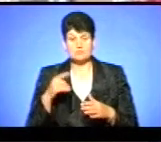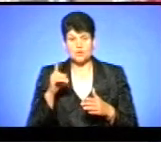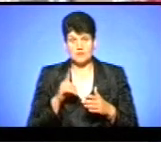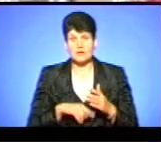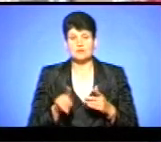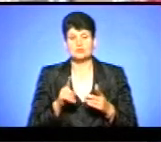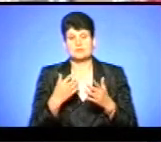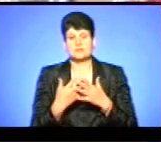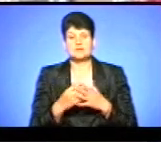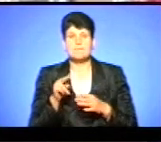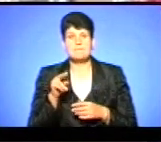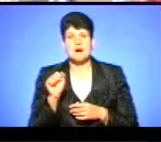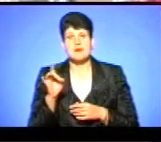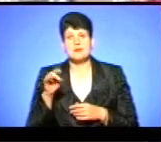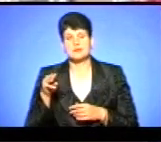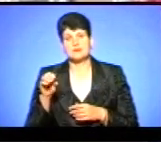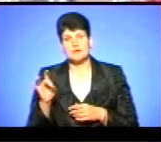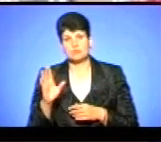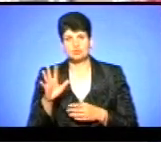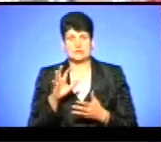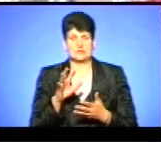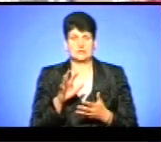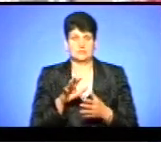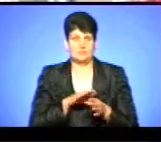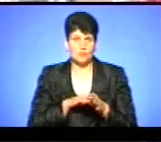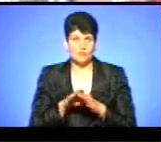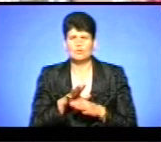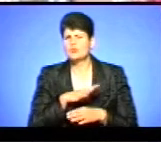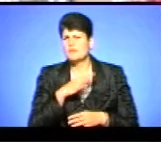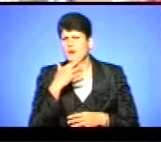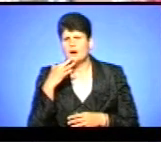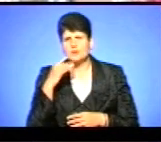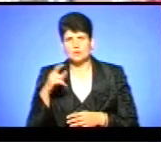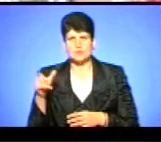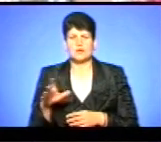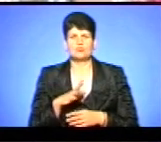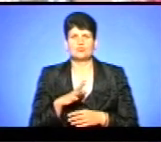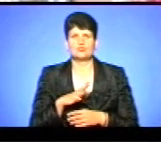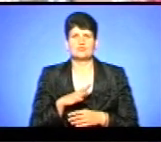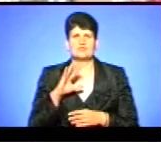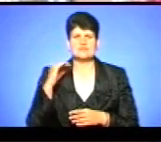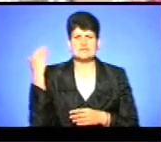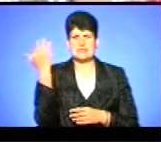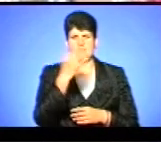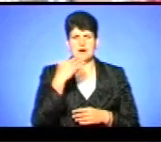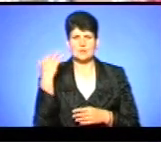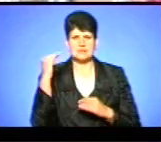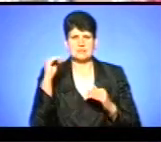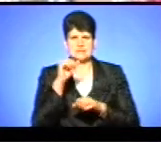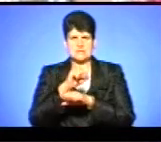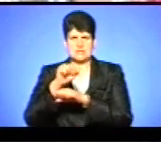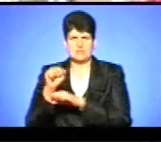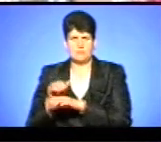що хоча б партер буде зайнятий, але було дуже багато людей, були заповнені всі яруси. І,